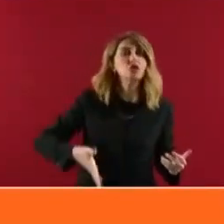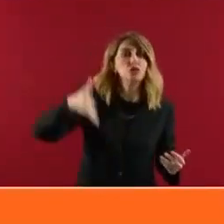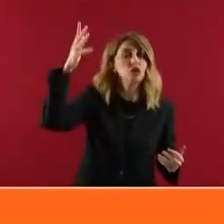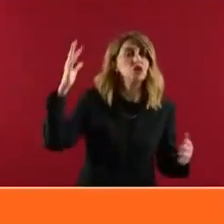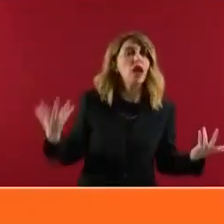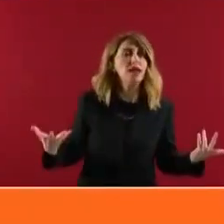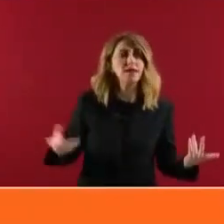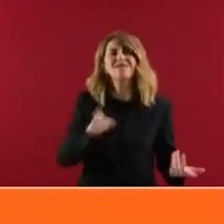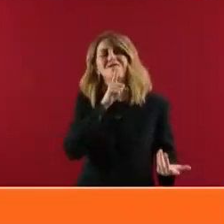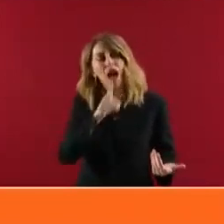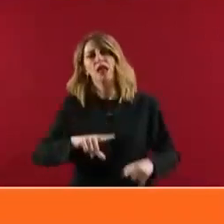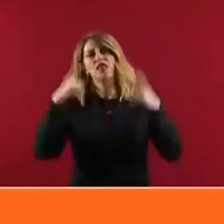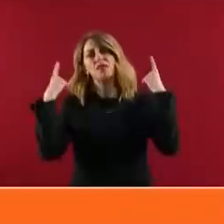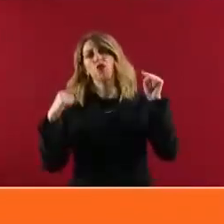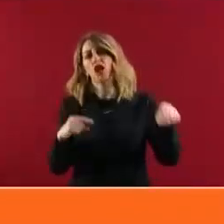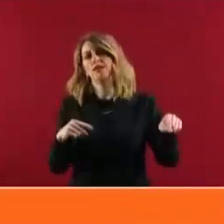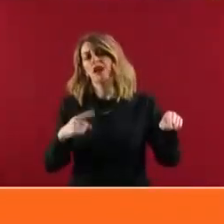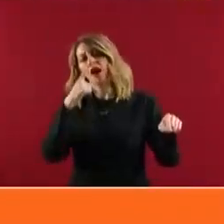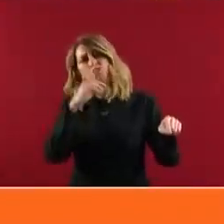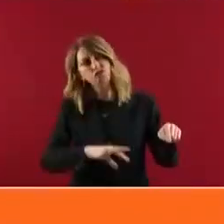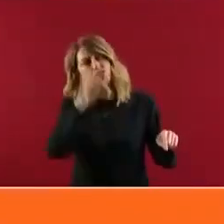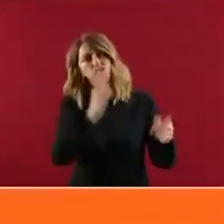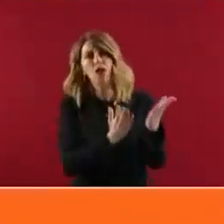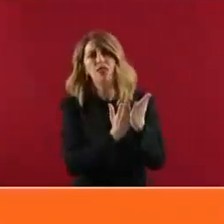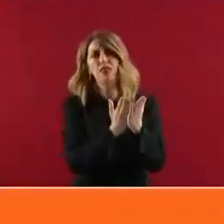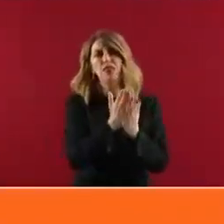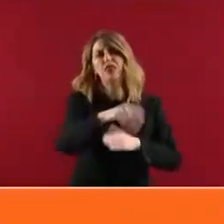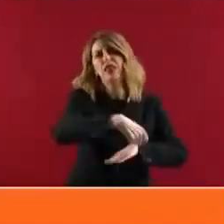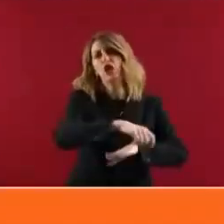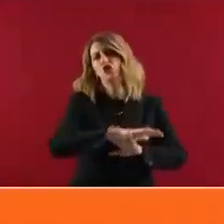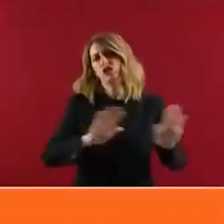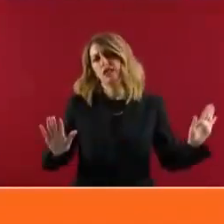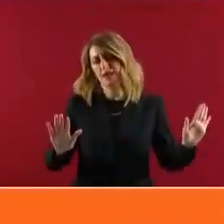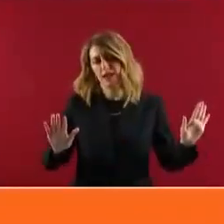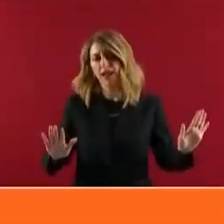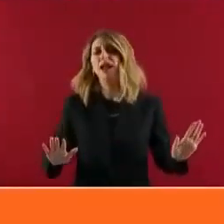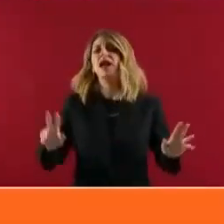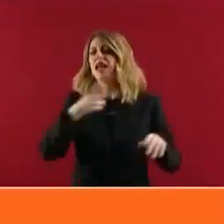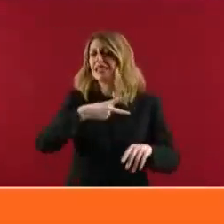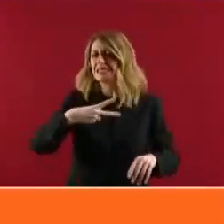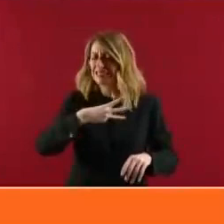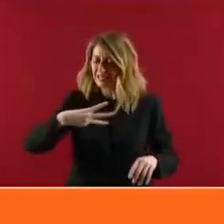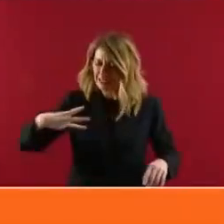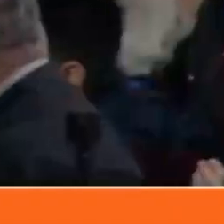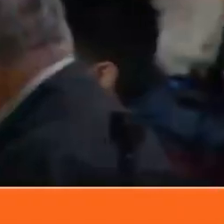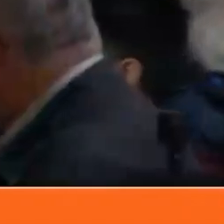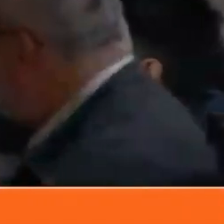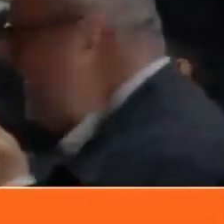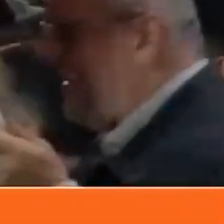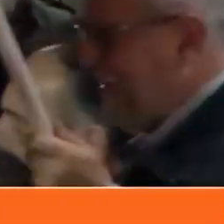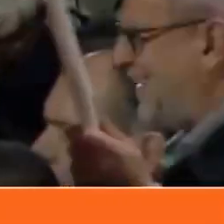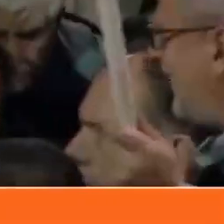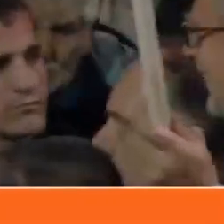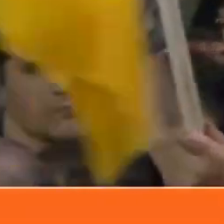είναι το δίλημα. Η απάντηση θα είναι η μεγάλη νίκη του ΣΥΡΙΖΑ Προοδευτικής Συμμαχίας στις εκλογές. Από